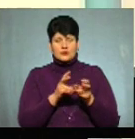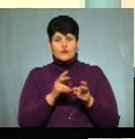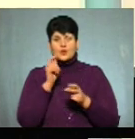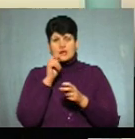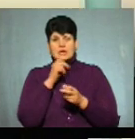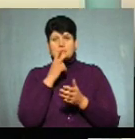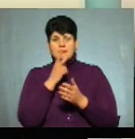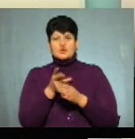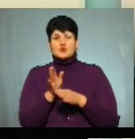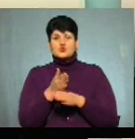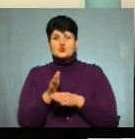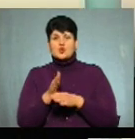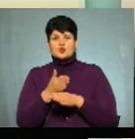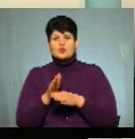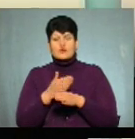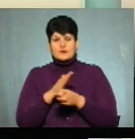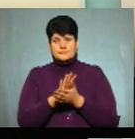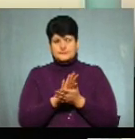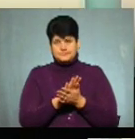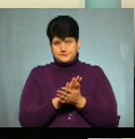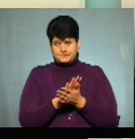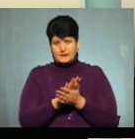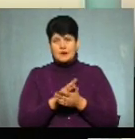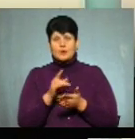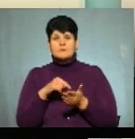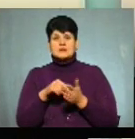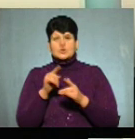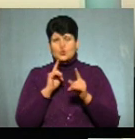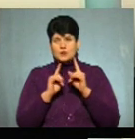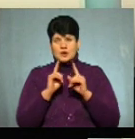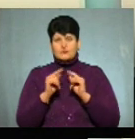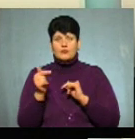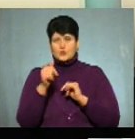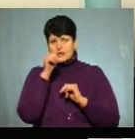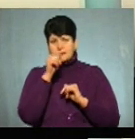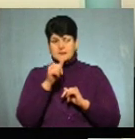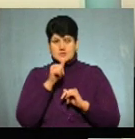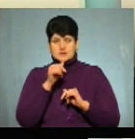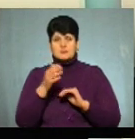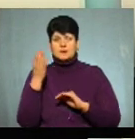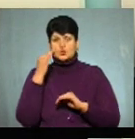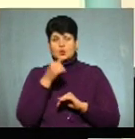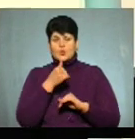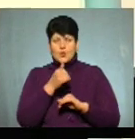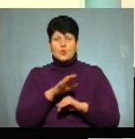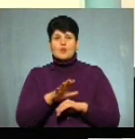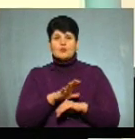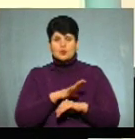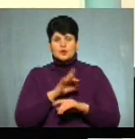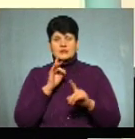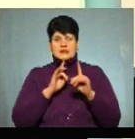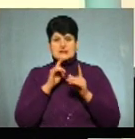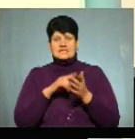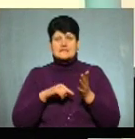передбачено сортування побутових відходів. Тому міською радою в грудні місяці минулого року було на сесії міської